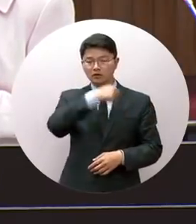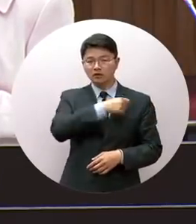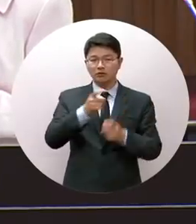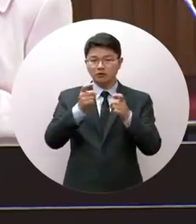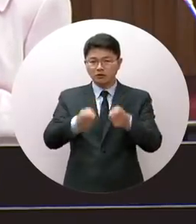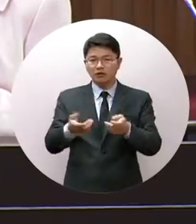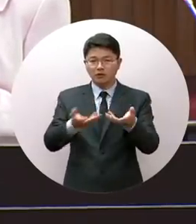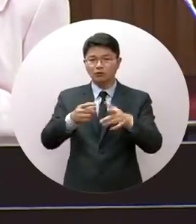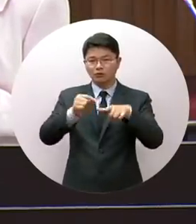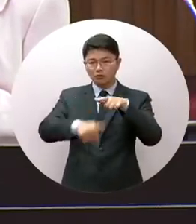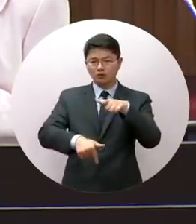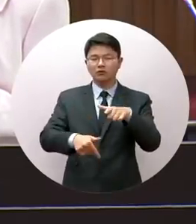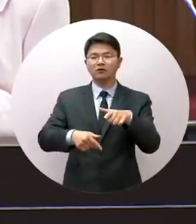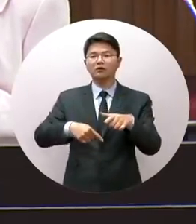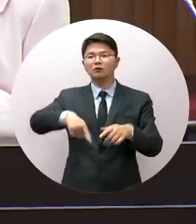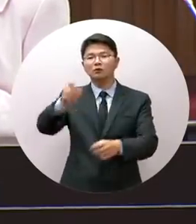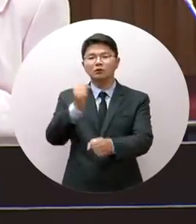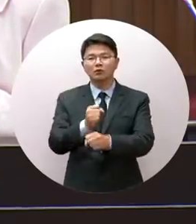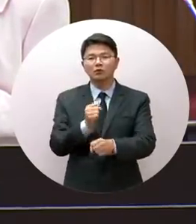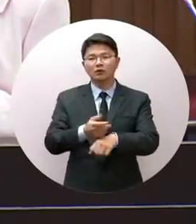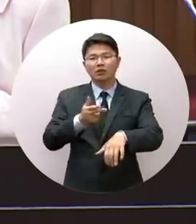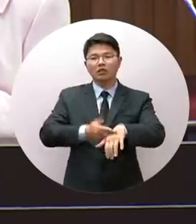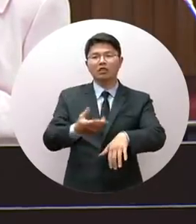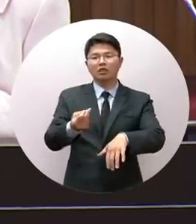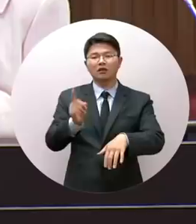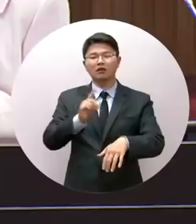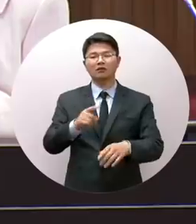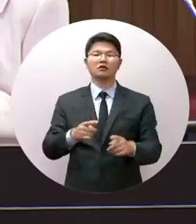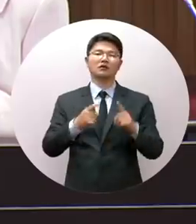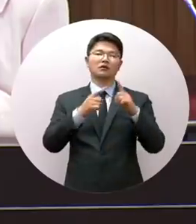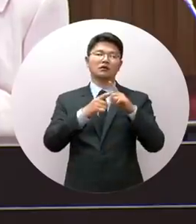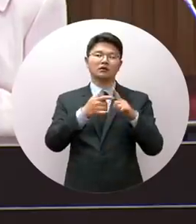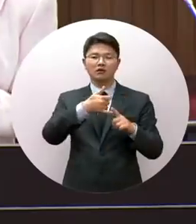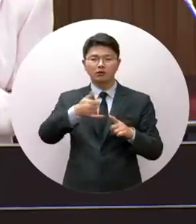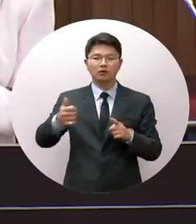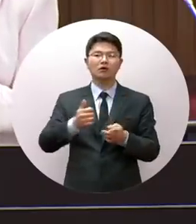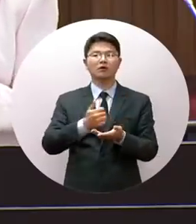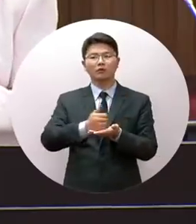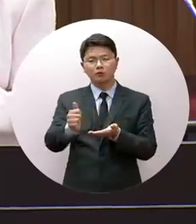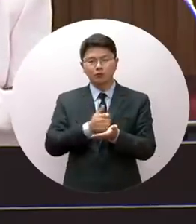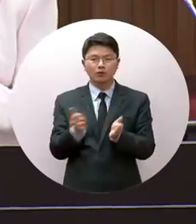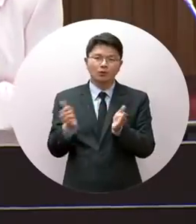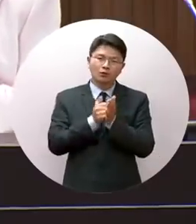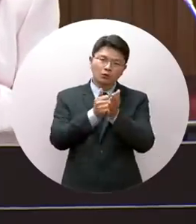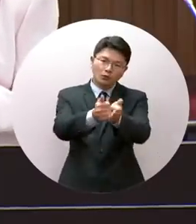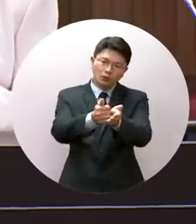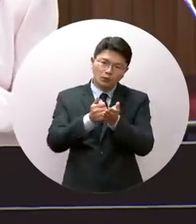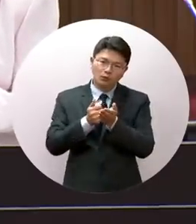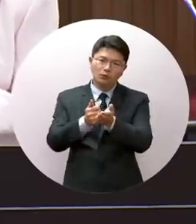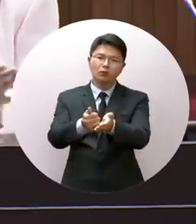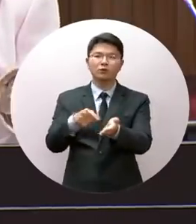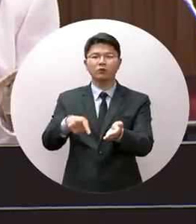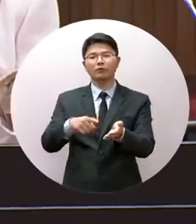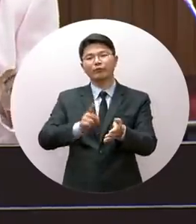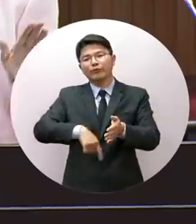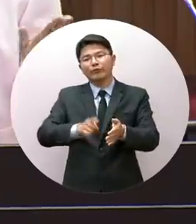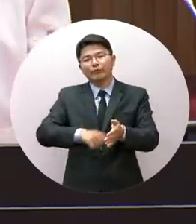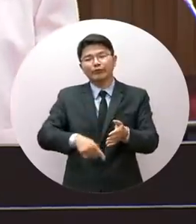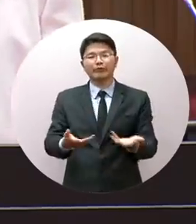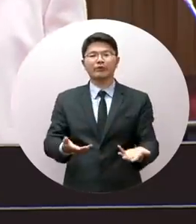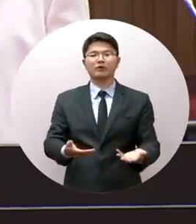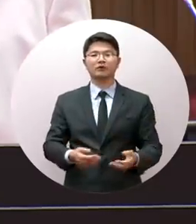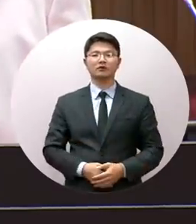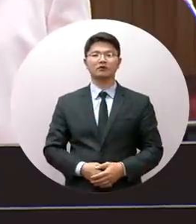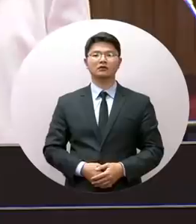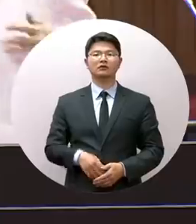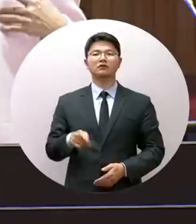去做最没有技术的，叫做人员运输。什么都不用人载来载等载去载等这样而已，那没关系，人